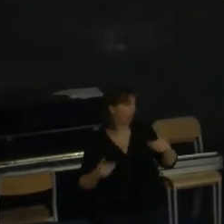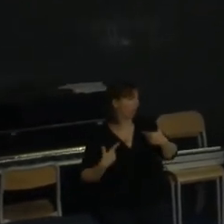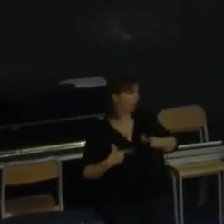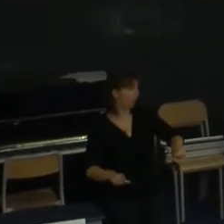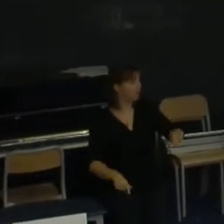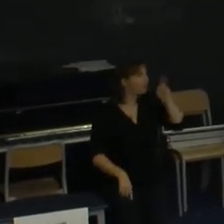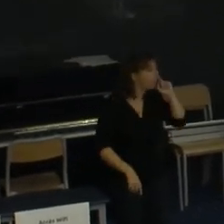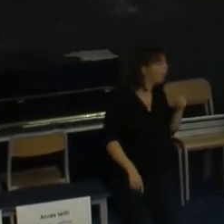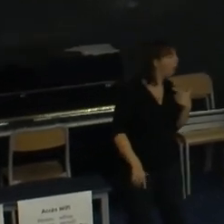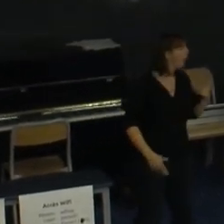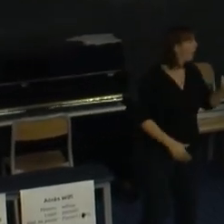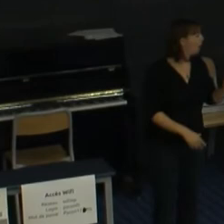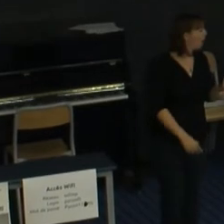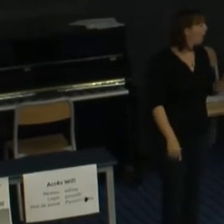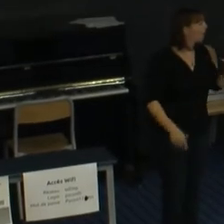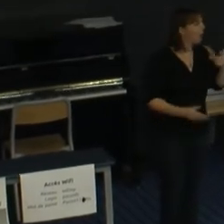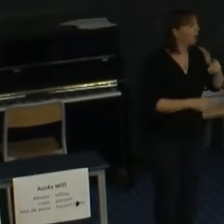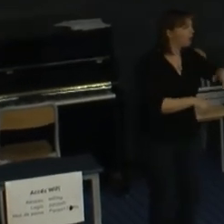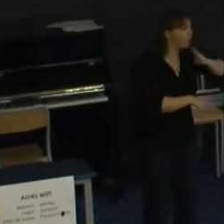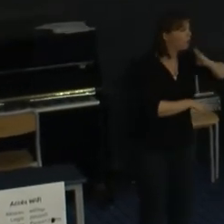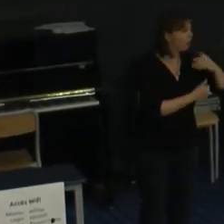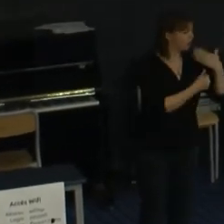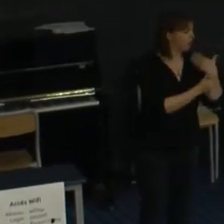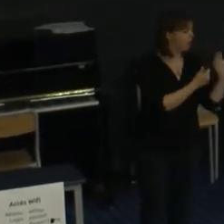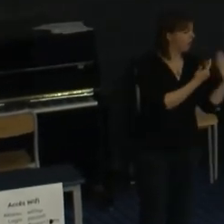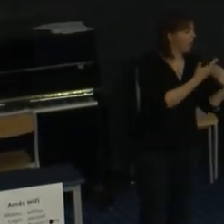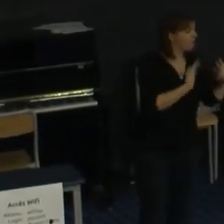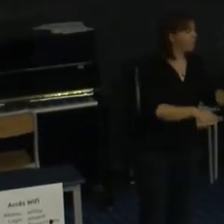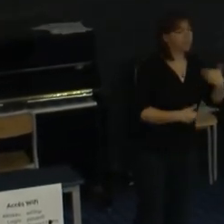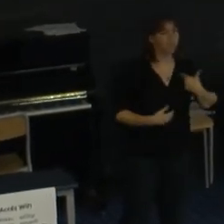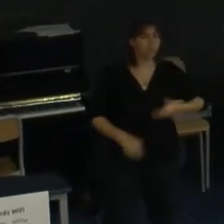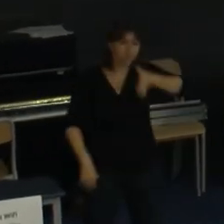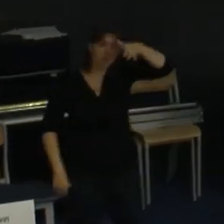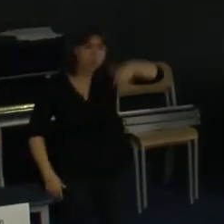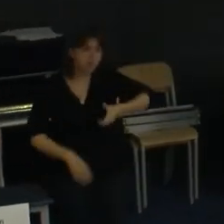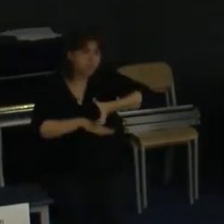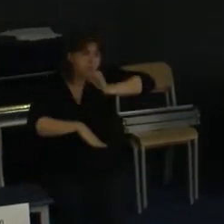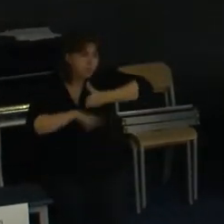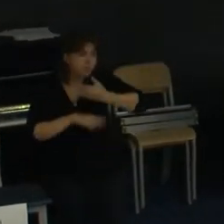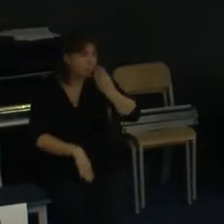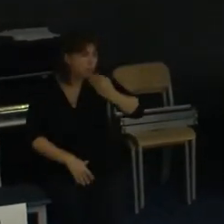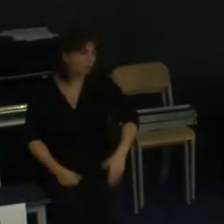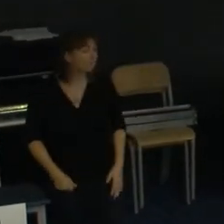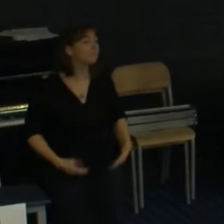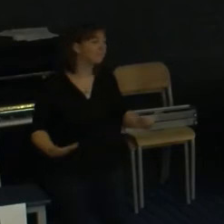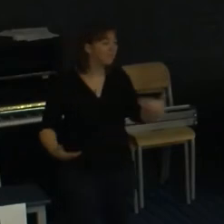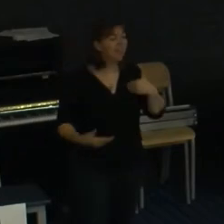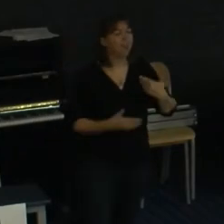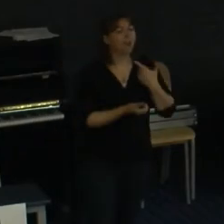larguer mes trois talks. Parce que là, alors aussi, je fais de l'open source